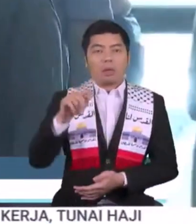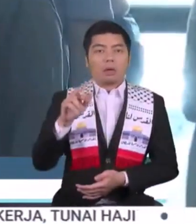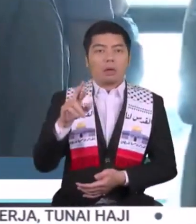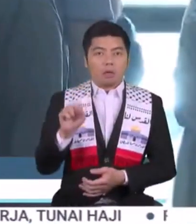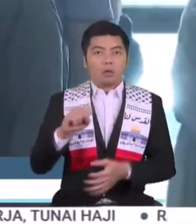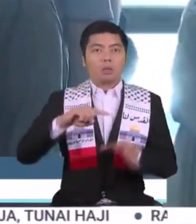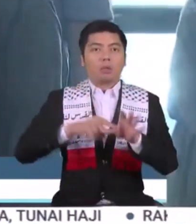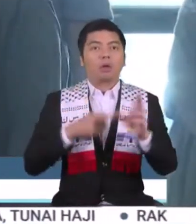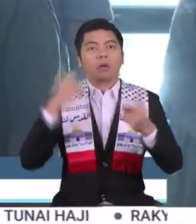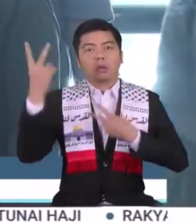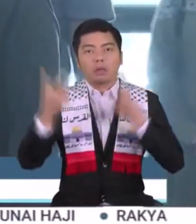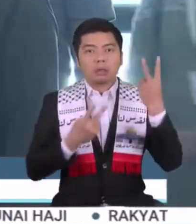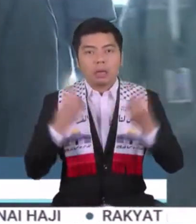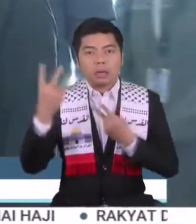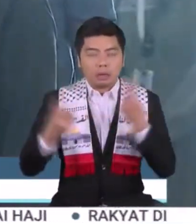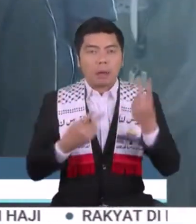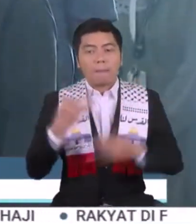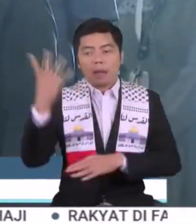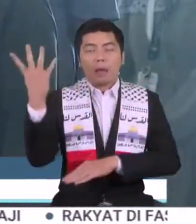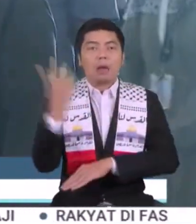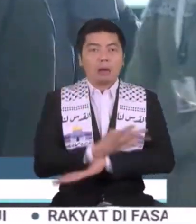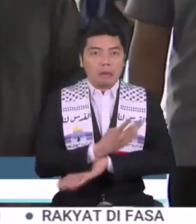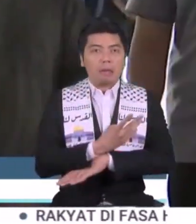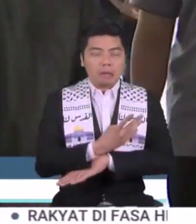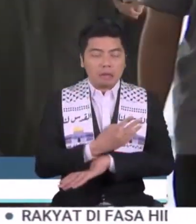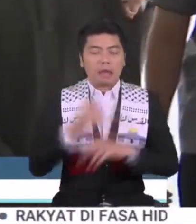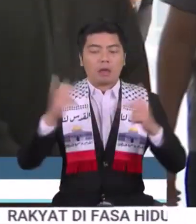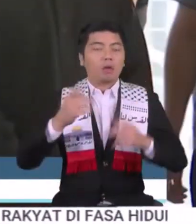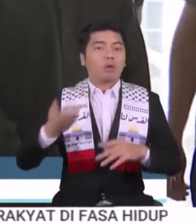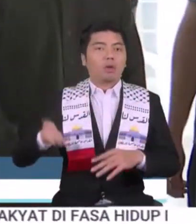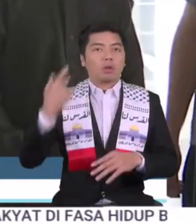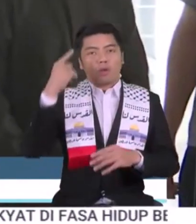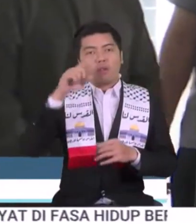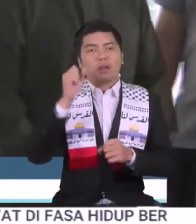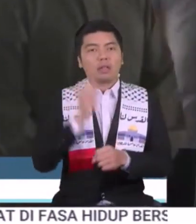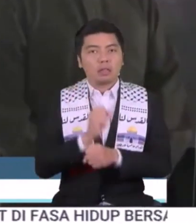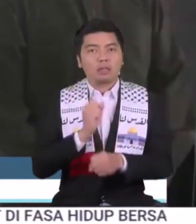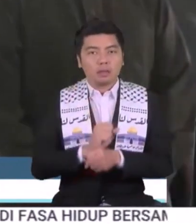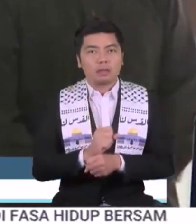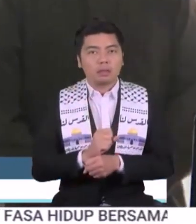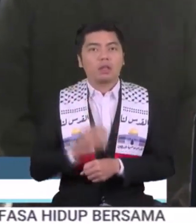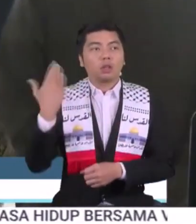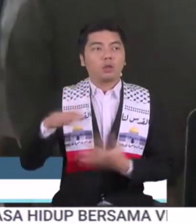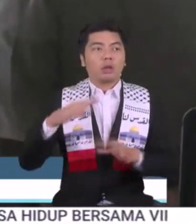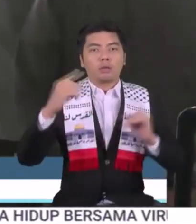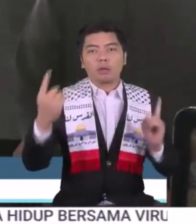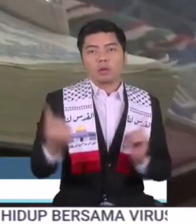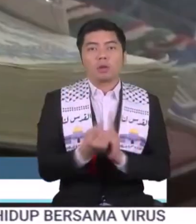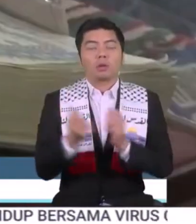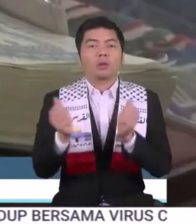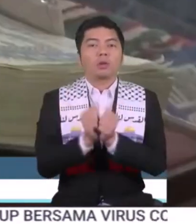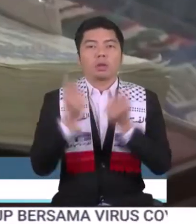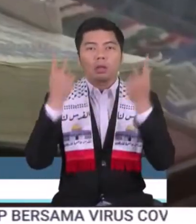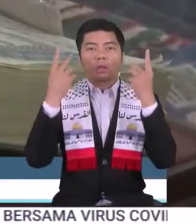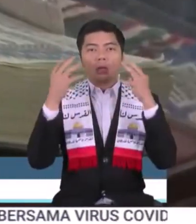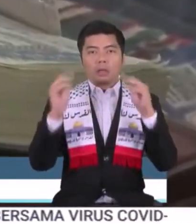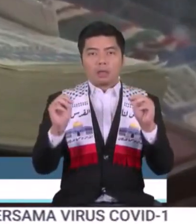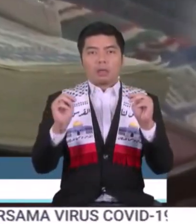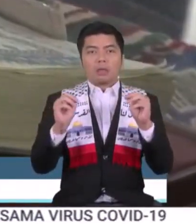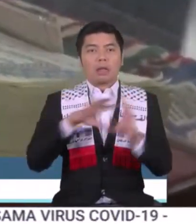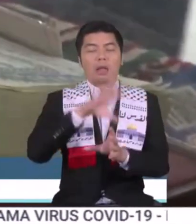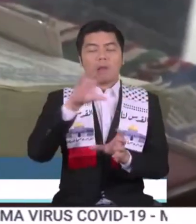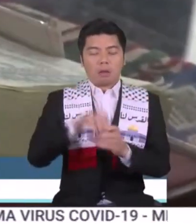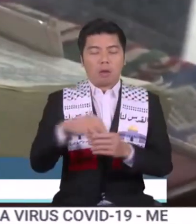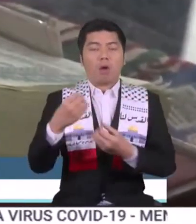lawatan kerja 4 hari di Malaysia pada Khamis. Sebelum ini, beliau berkesempatan bertemu Perdana Menteri Datuk Seri Anwar